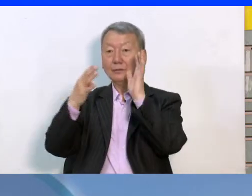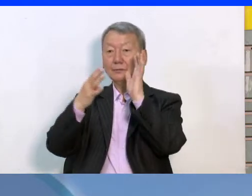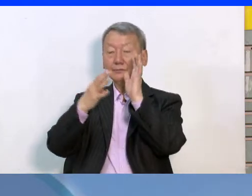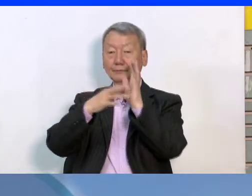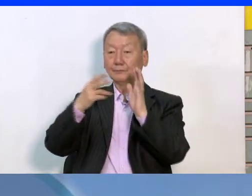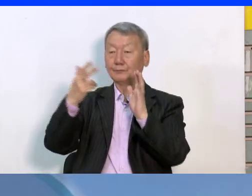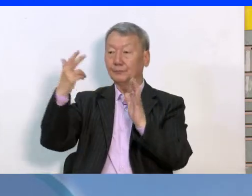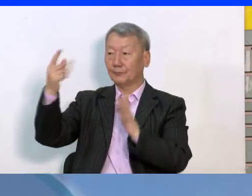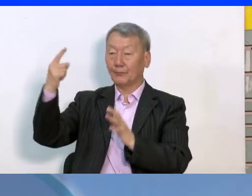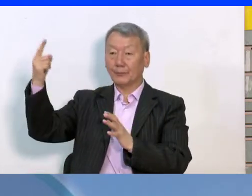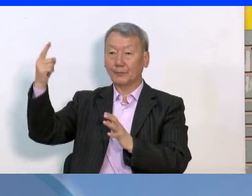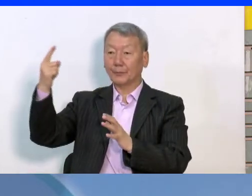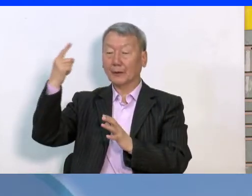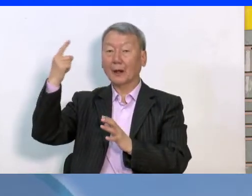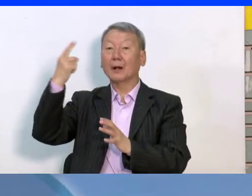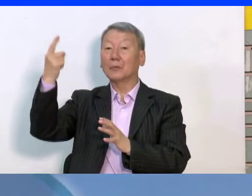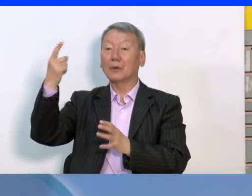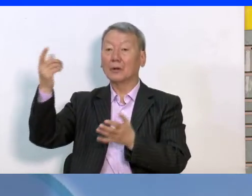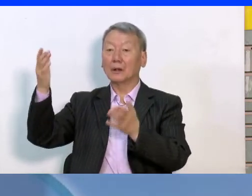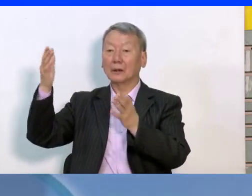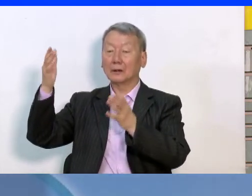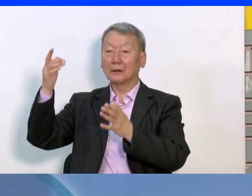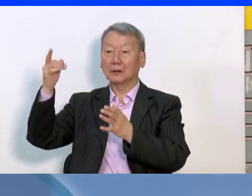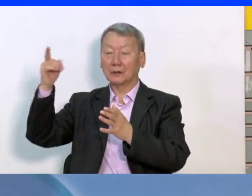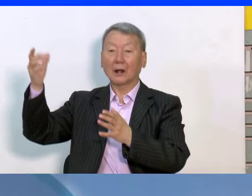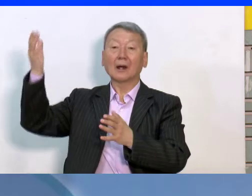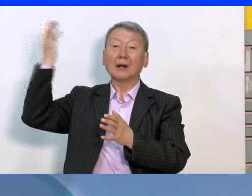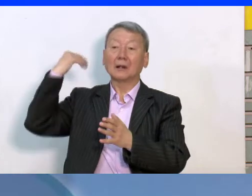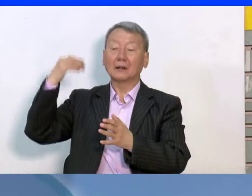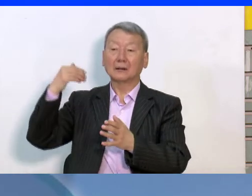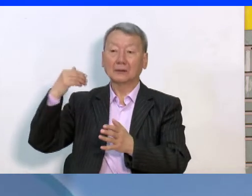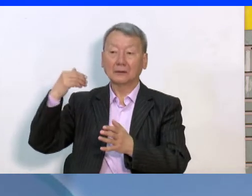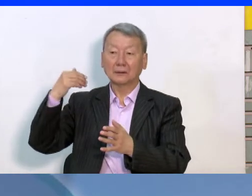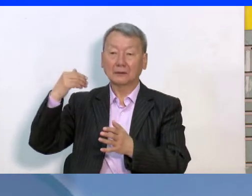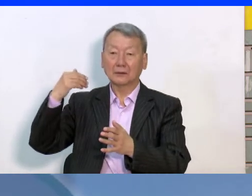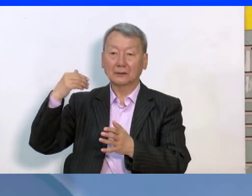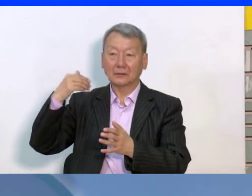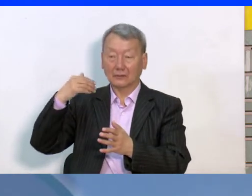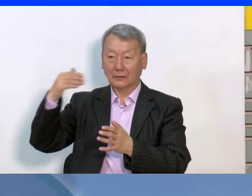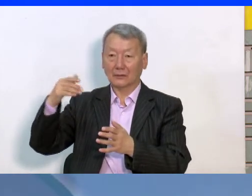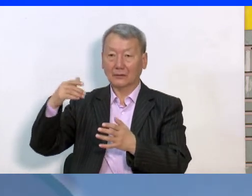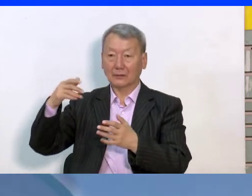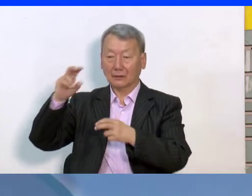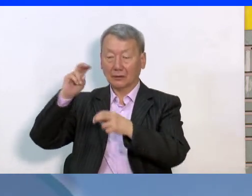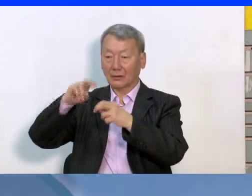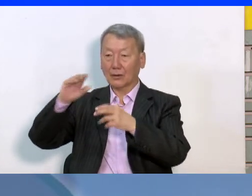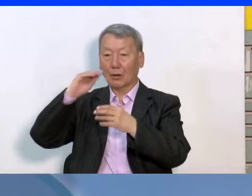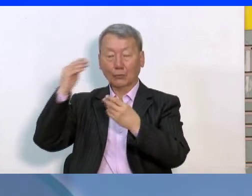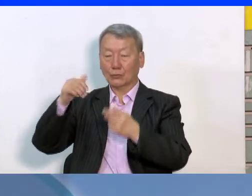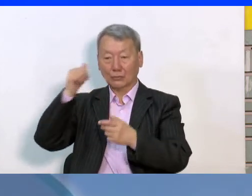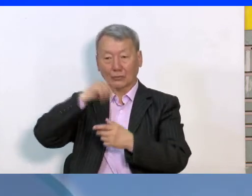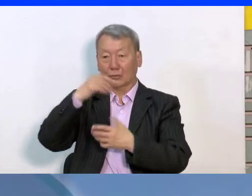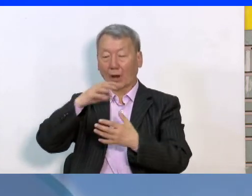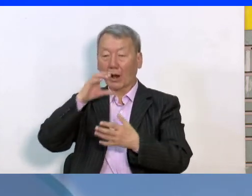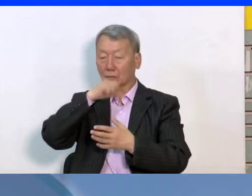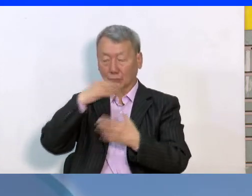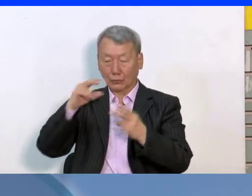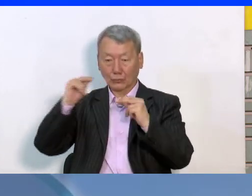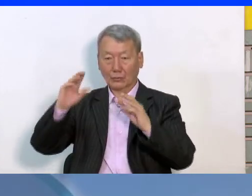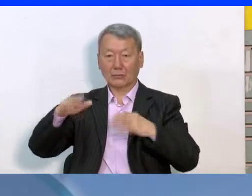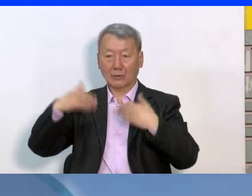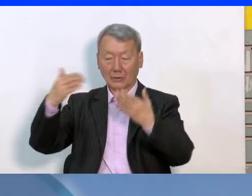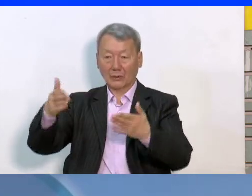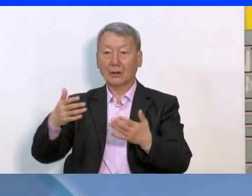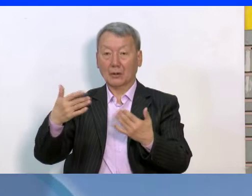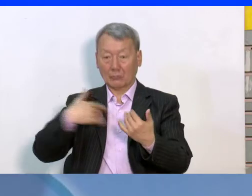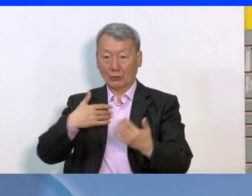8 ошол сырттан келген, бирөө мурунку чыккан, жуктуруп алган адам менен эч кандай жашыра турган маселе жок. Анан бул